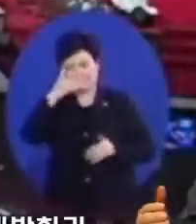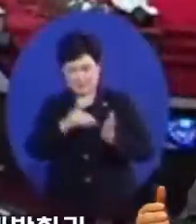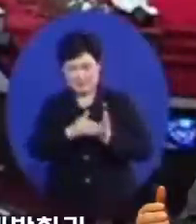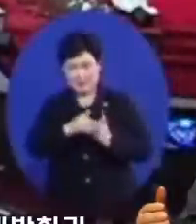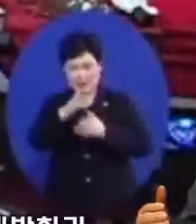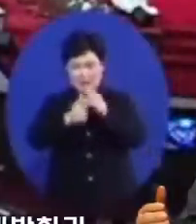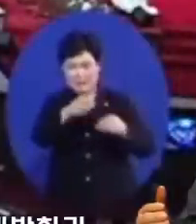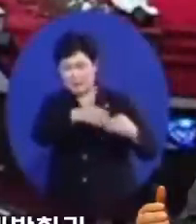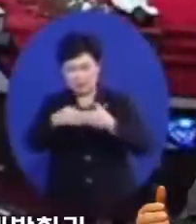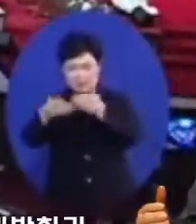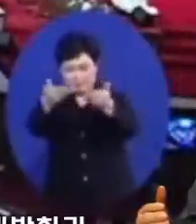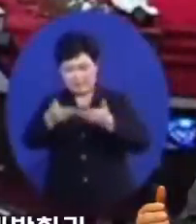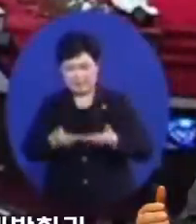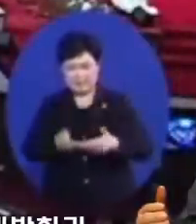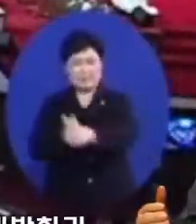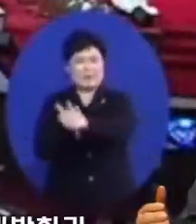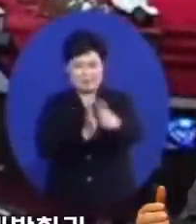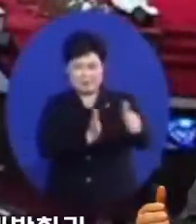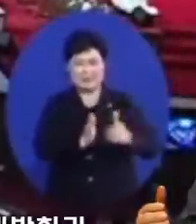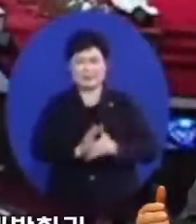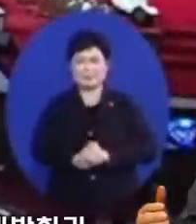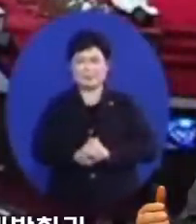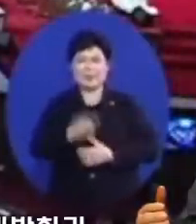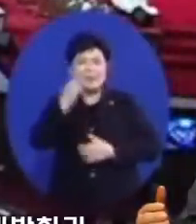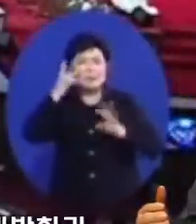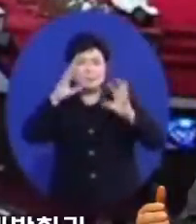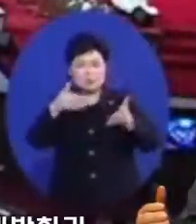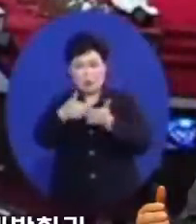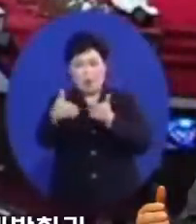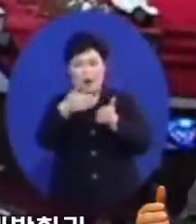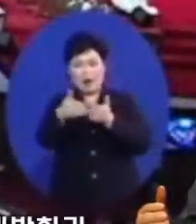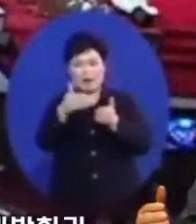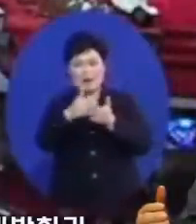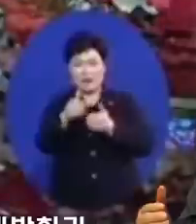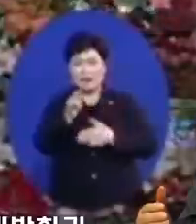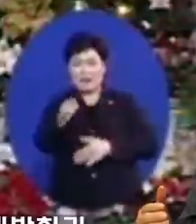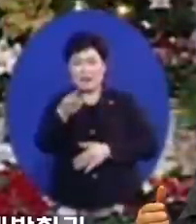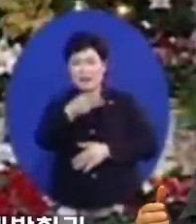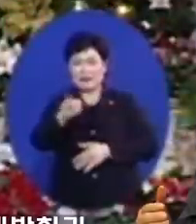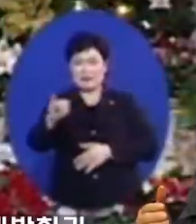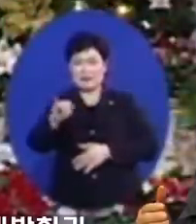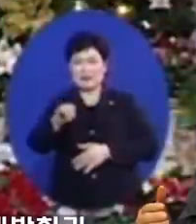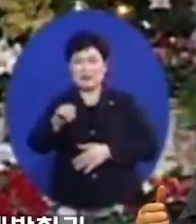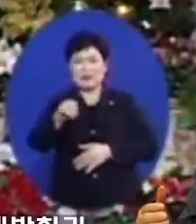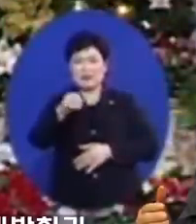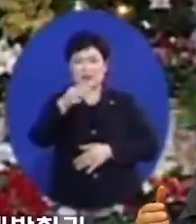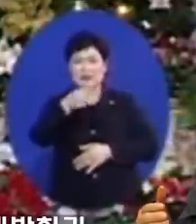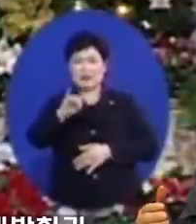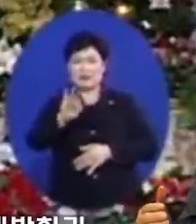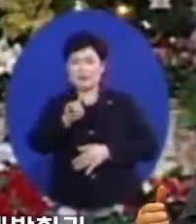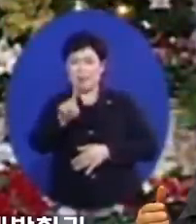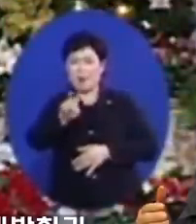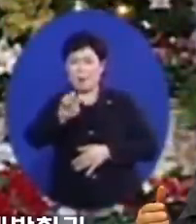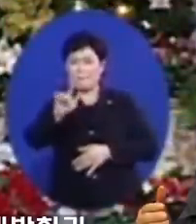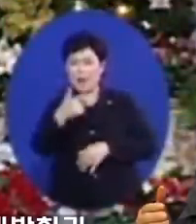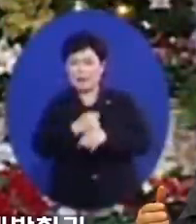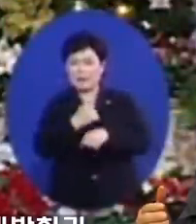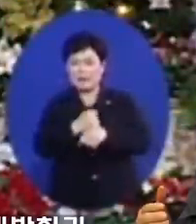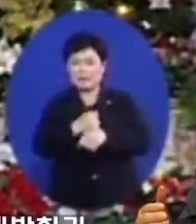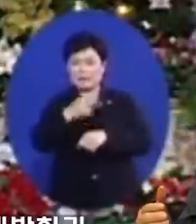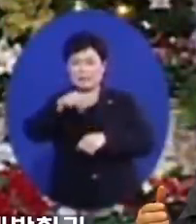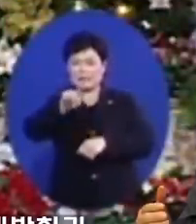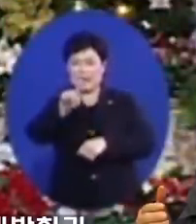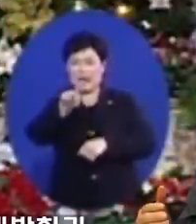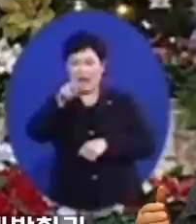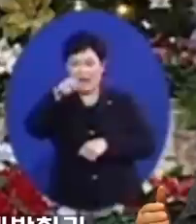인도하심을 꼭 받아야 되는 것입니다. 미국의 화가 해리 리버만은 미국의 샤갈이라 불리는 유명한 화가입니다.